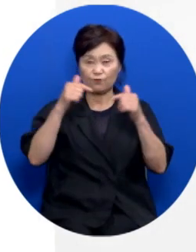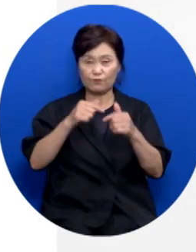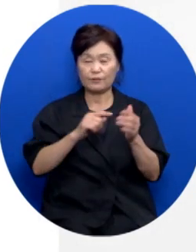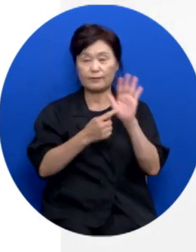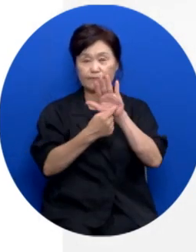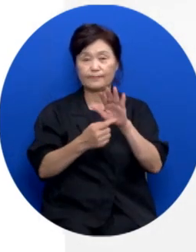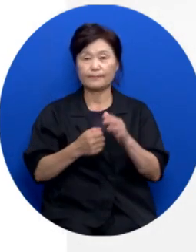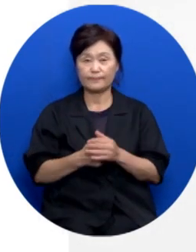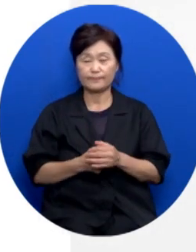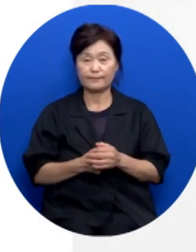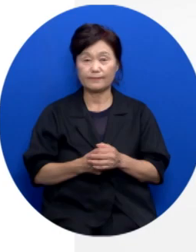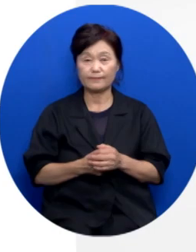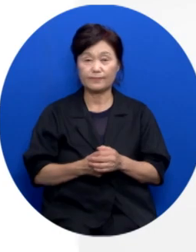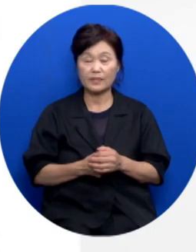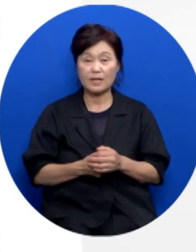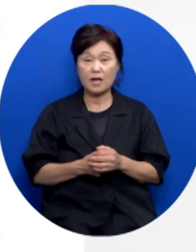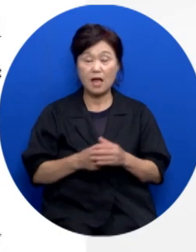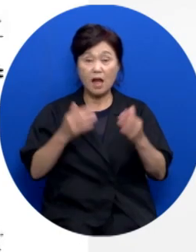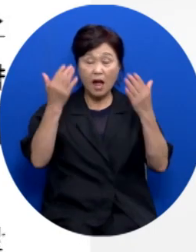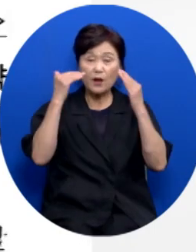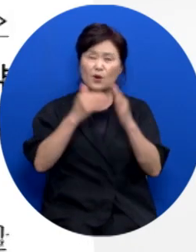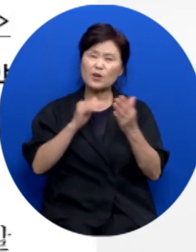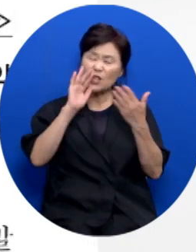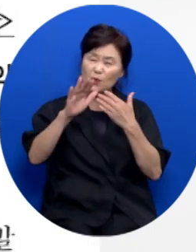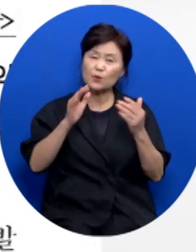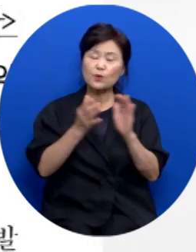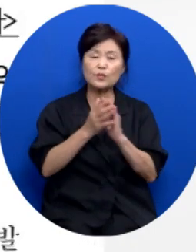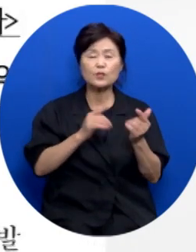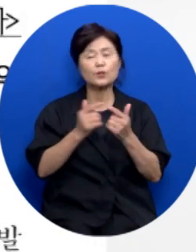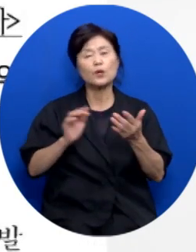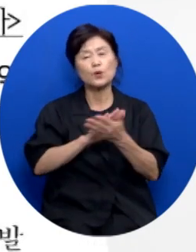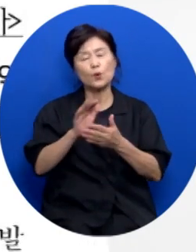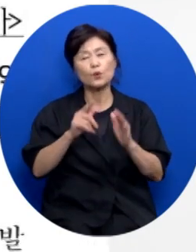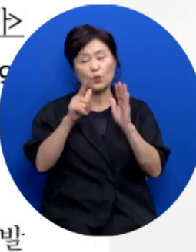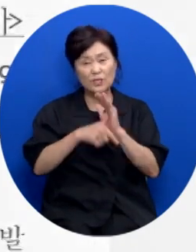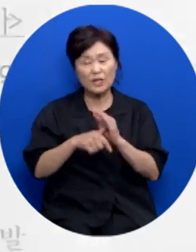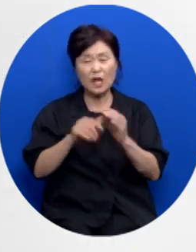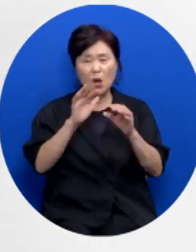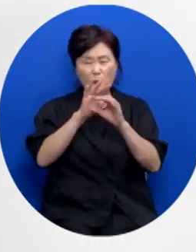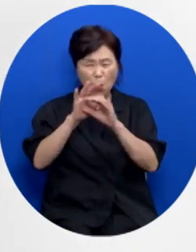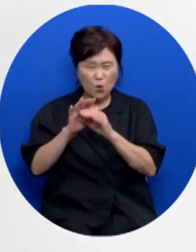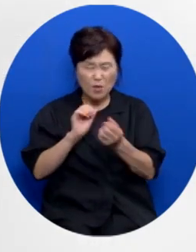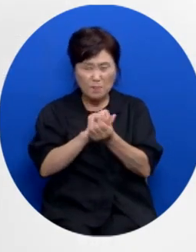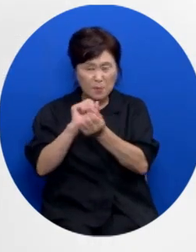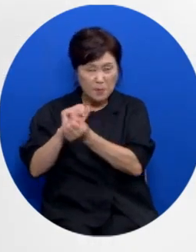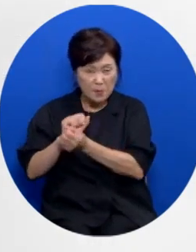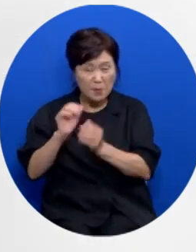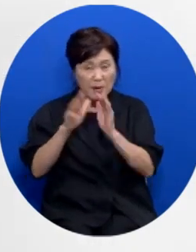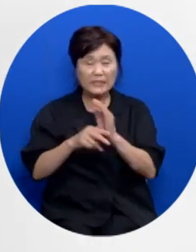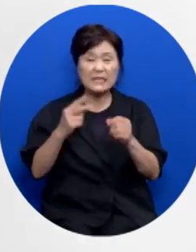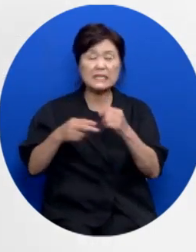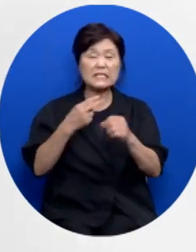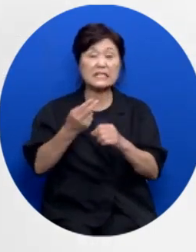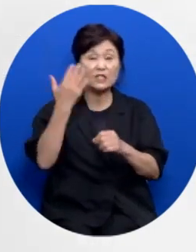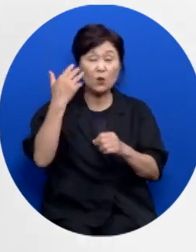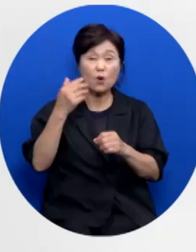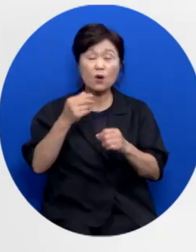집계됐습니다. 다만 방과 후 친구들과 노는 시간은 코로나19가 한창이던 2년 전과 비교해